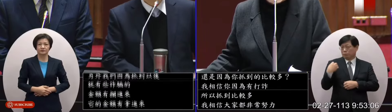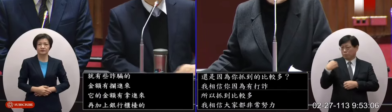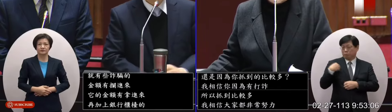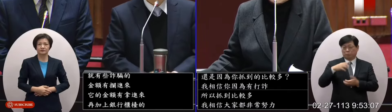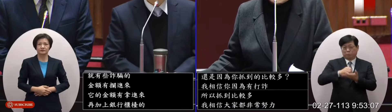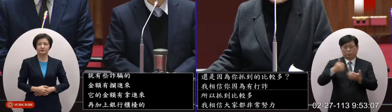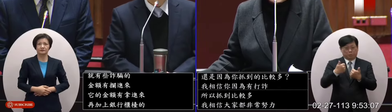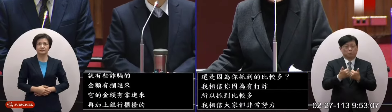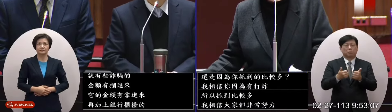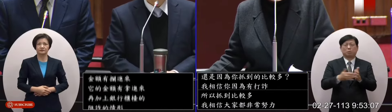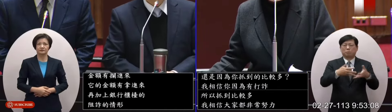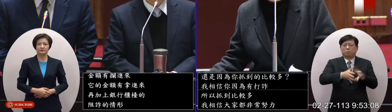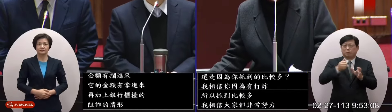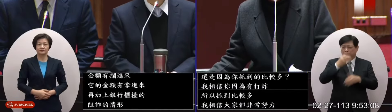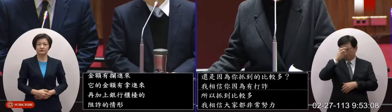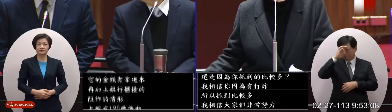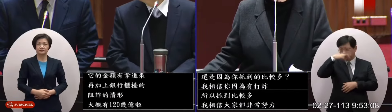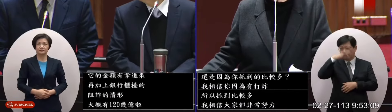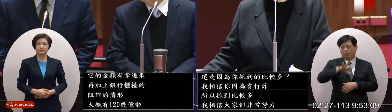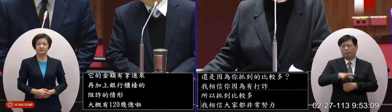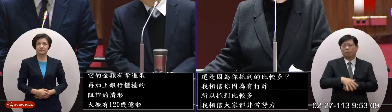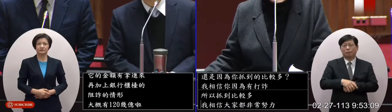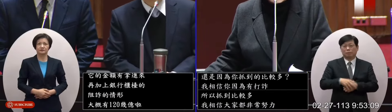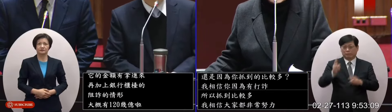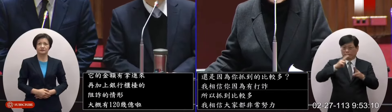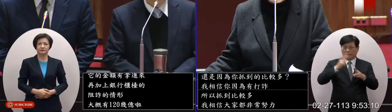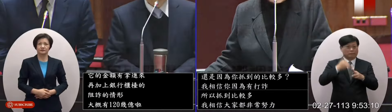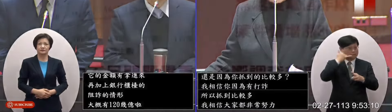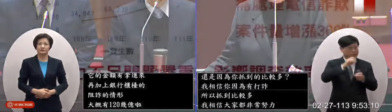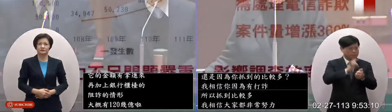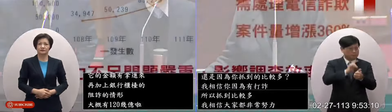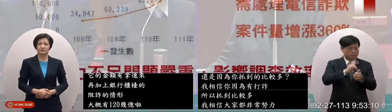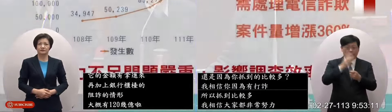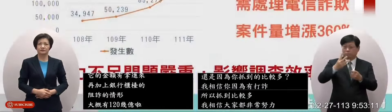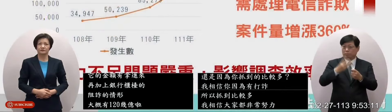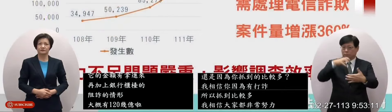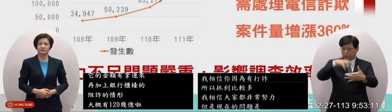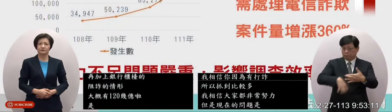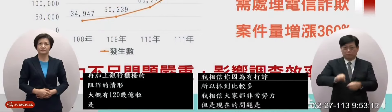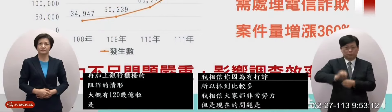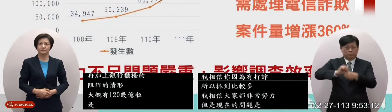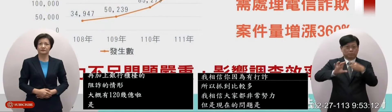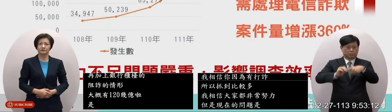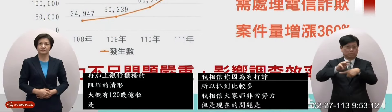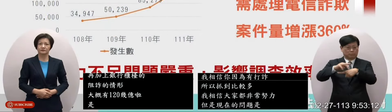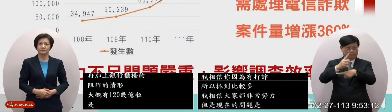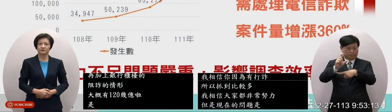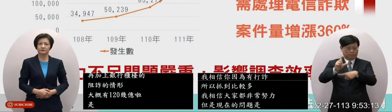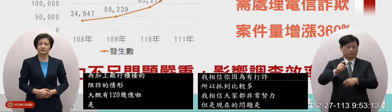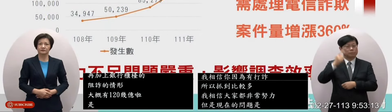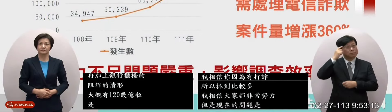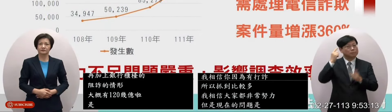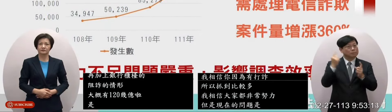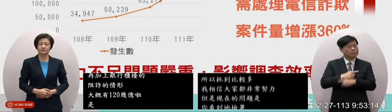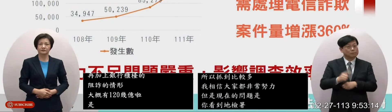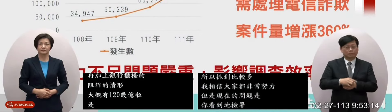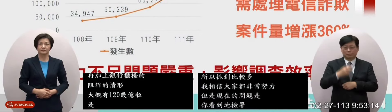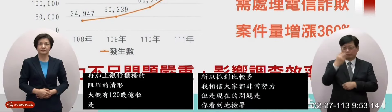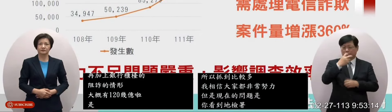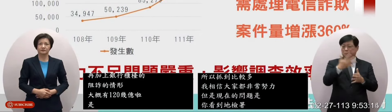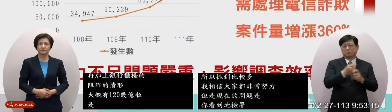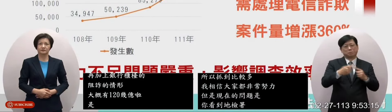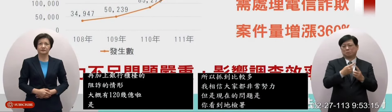者会，我想部长大家也看到了，就是电信诈欺，三年之内成长了360%，也就是说，检察署的